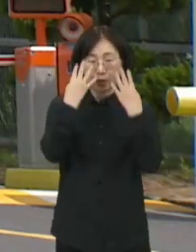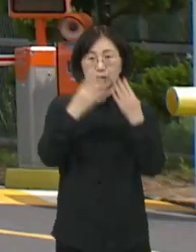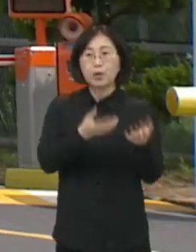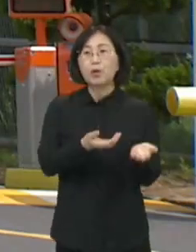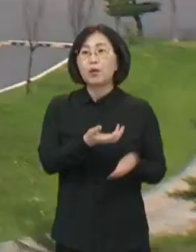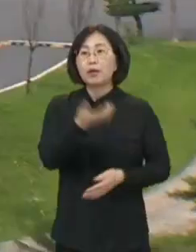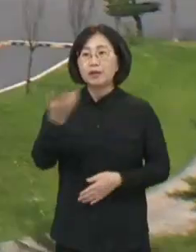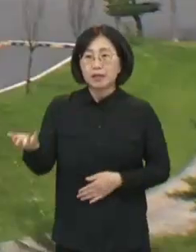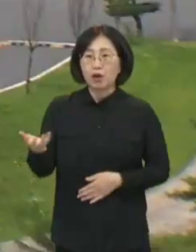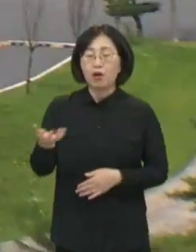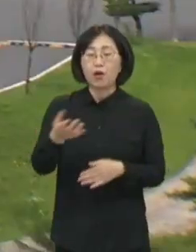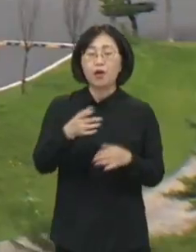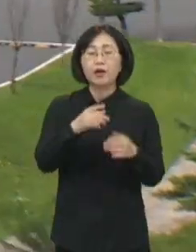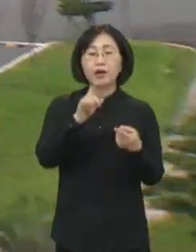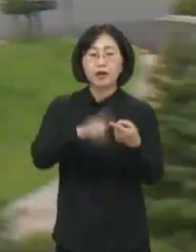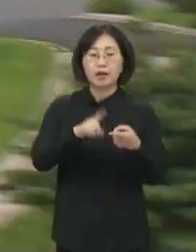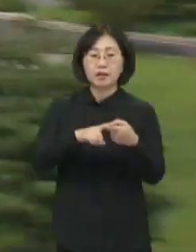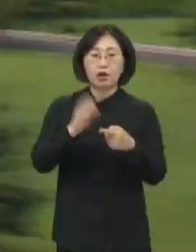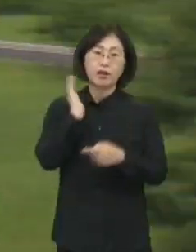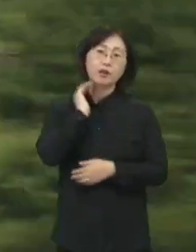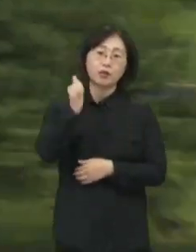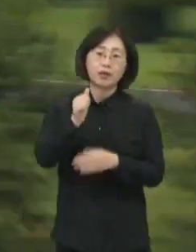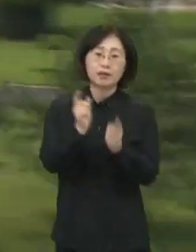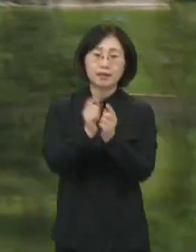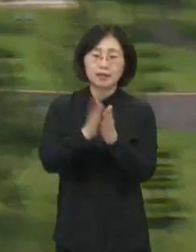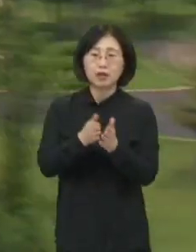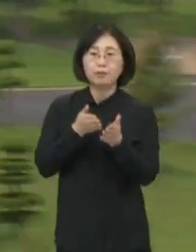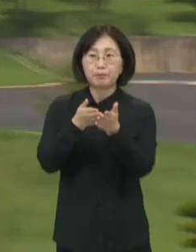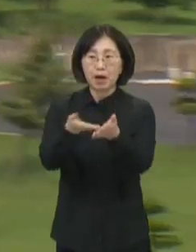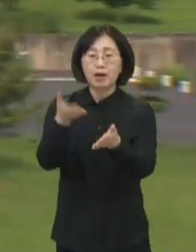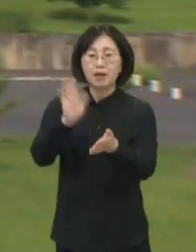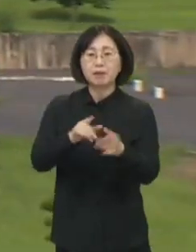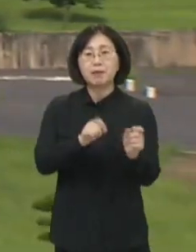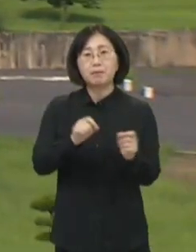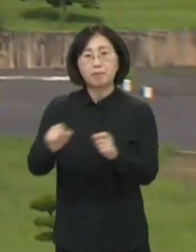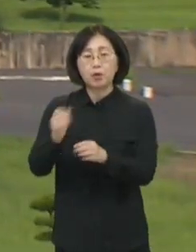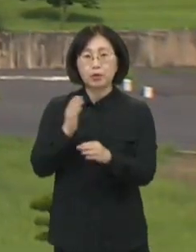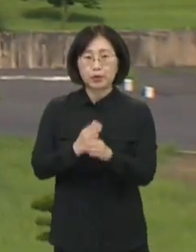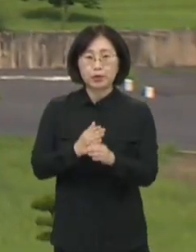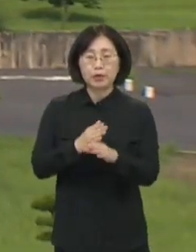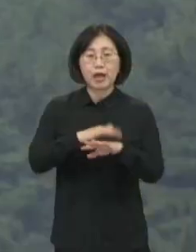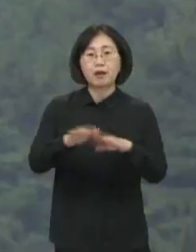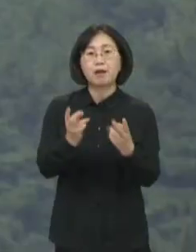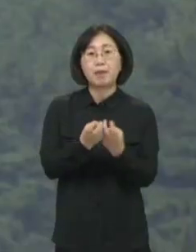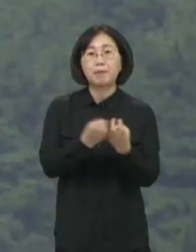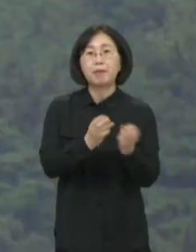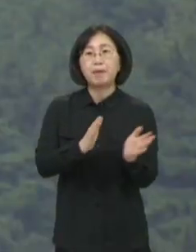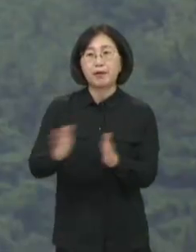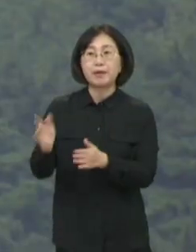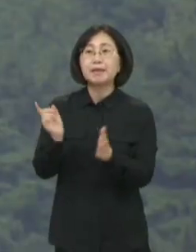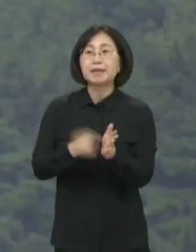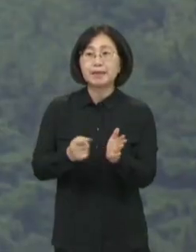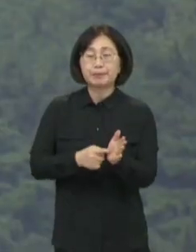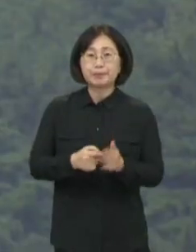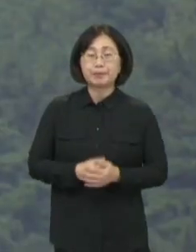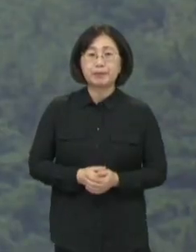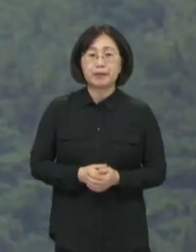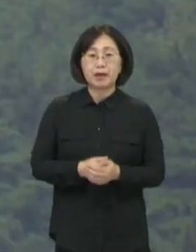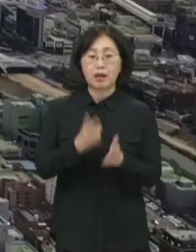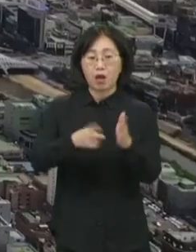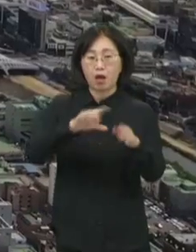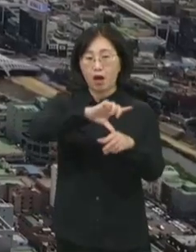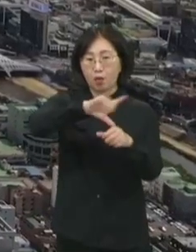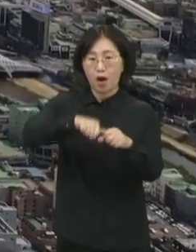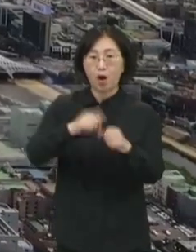놓고 윤석열 대통령에게도 직접 건의했지만 답보 상태인만큼 특단의 대책 마련이 절실합니다 역세권